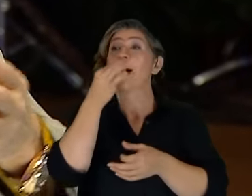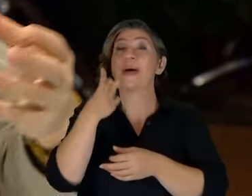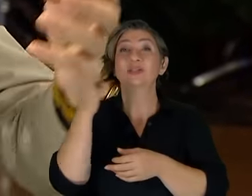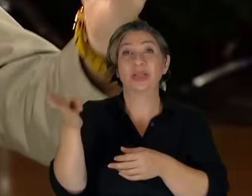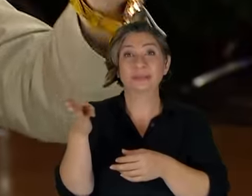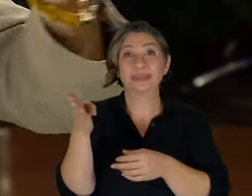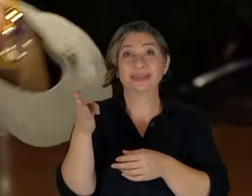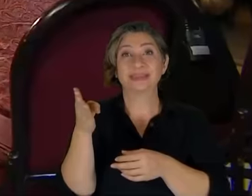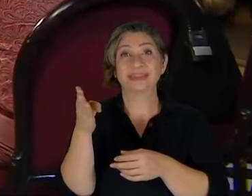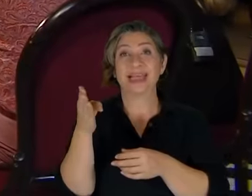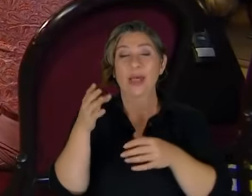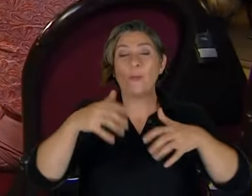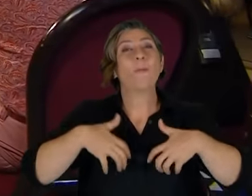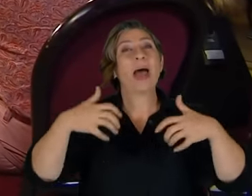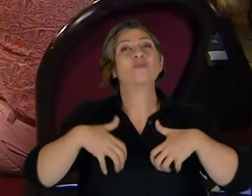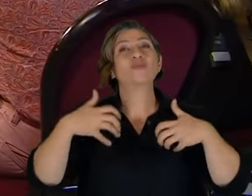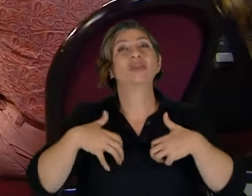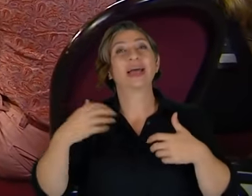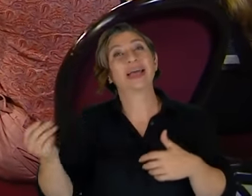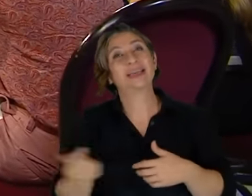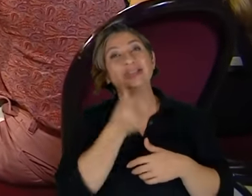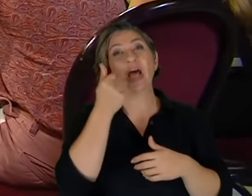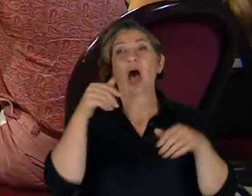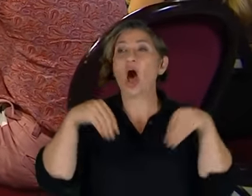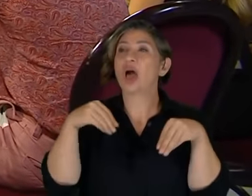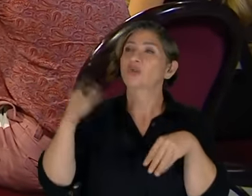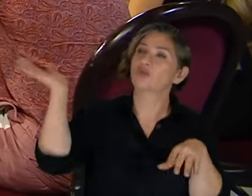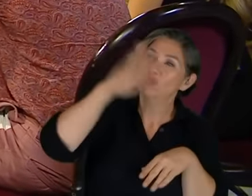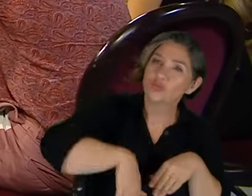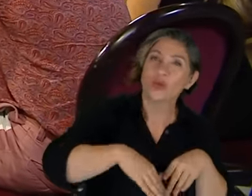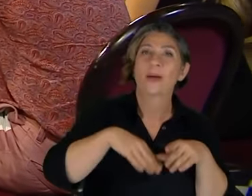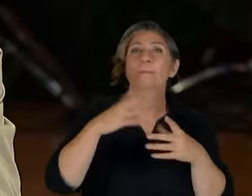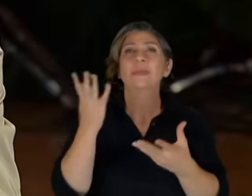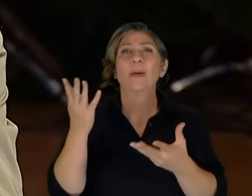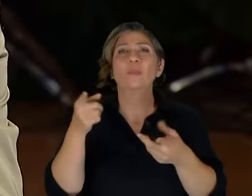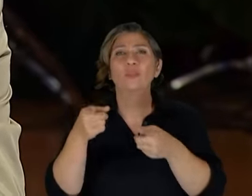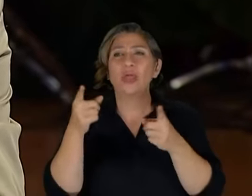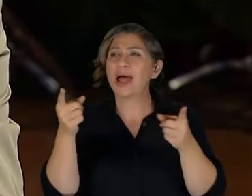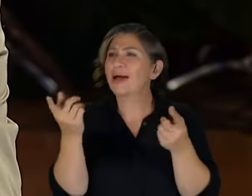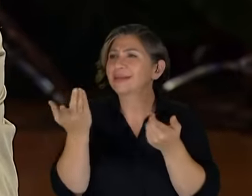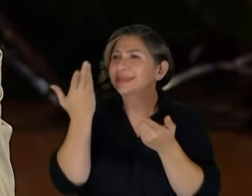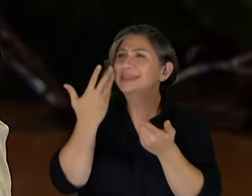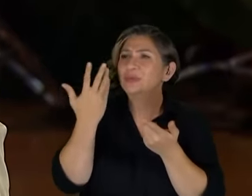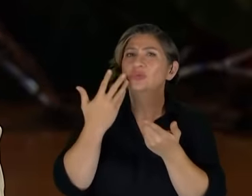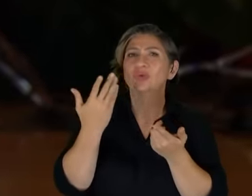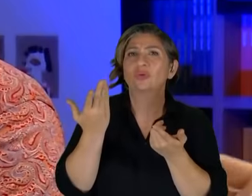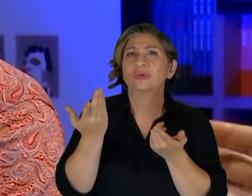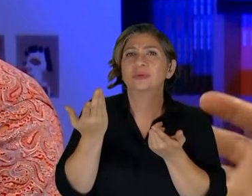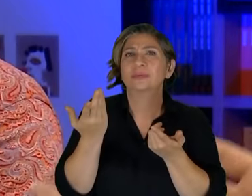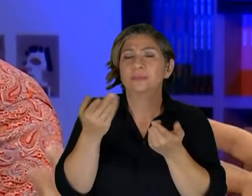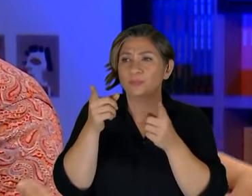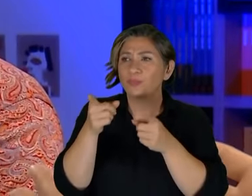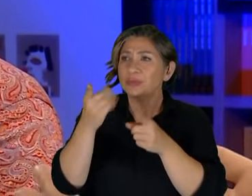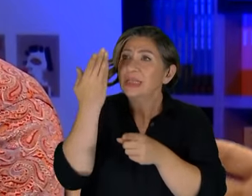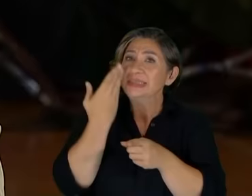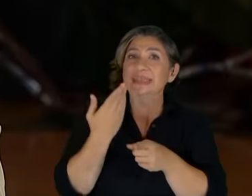habercilerimiz işte şempanzeden maymun kaçtı, ayı düştü, bilmem ne yaptı falan filan, bunlarla şeydi yani, bunlarla yönetildik.